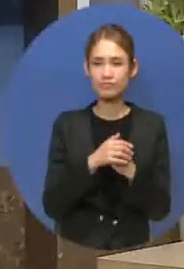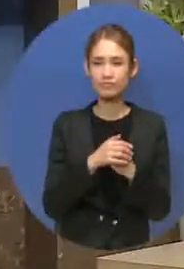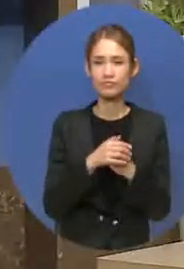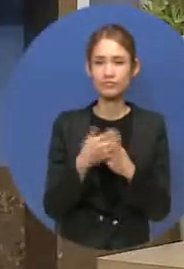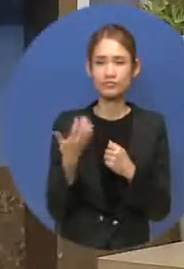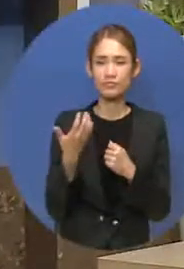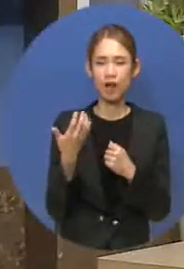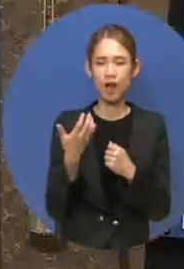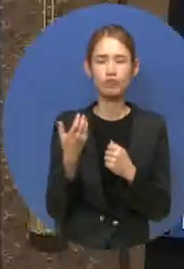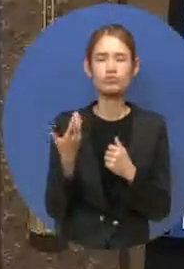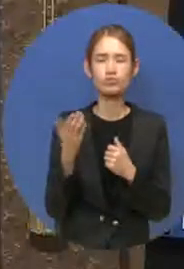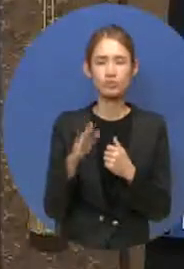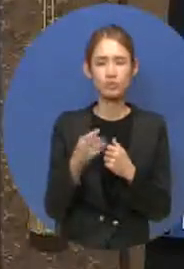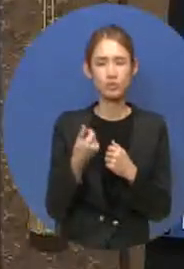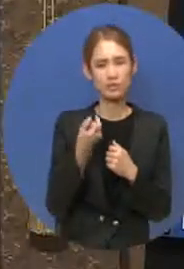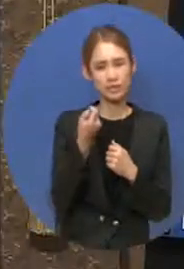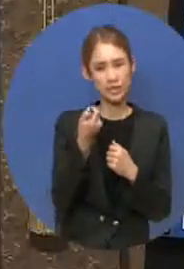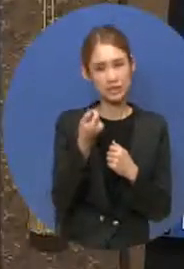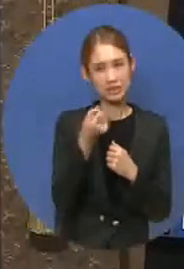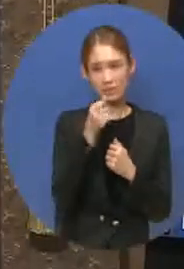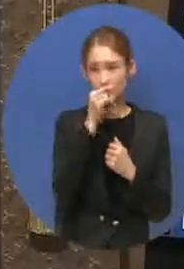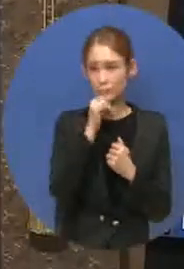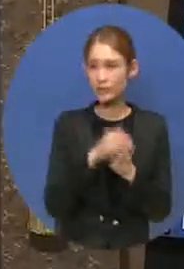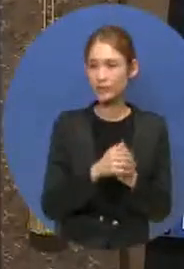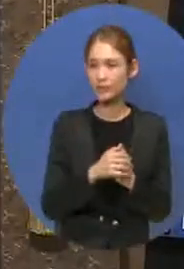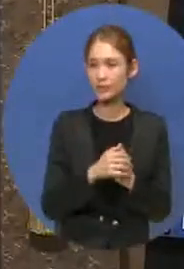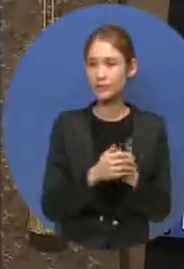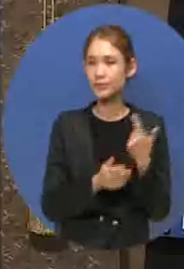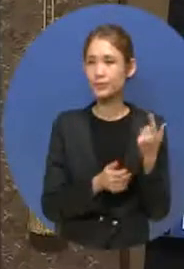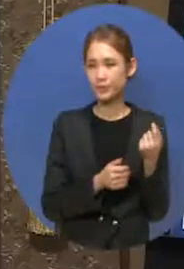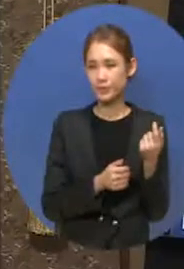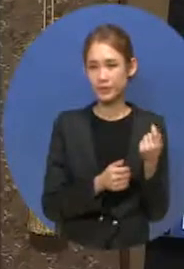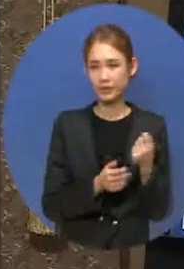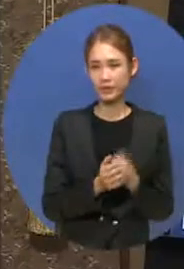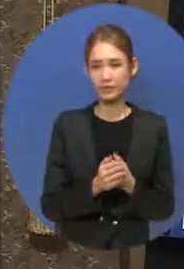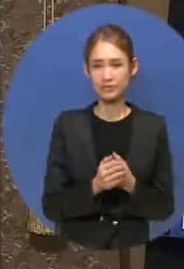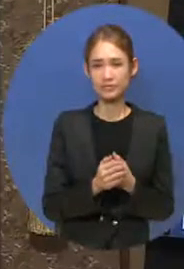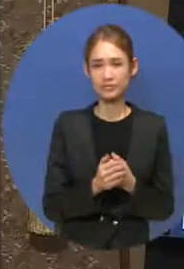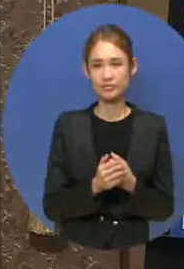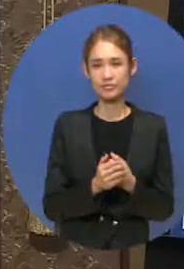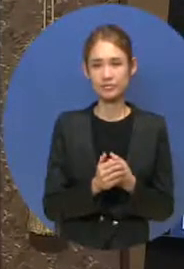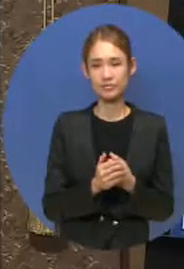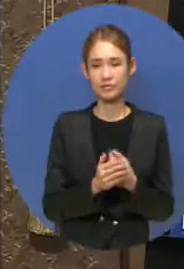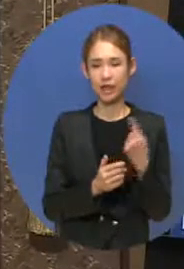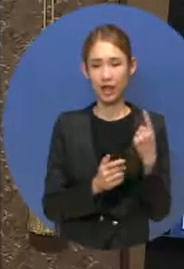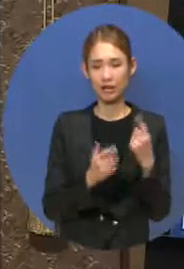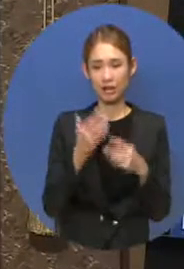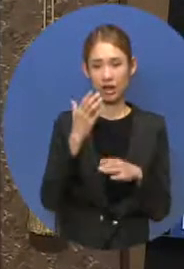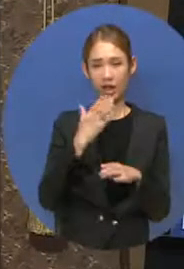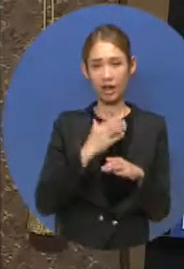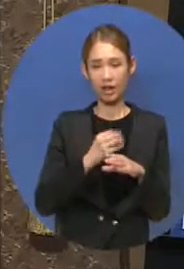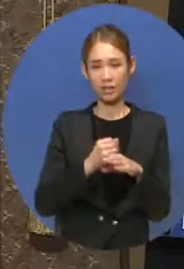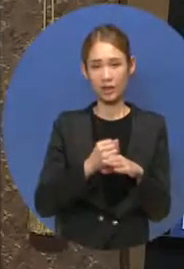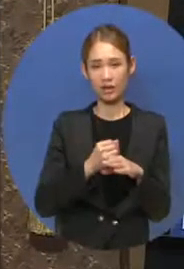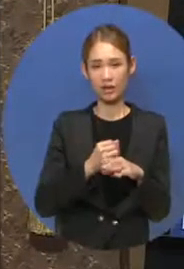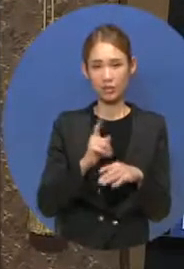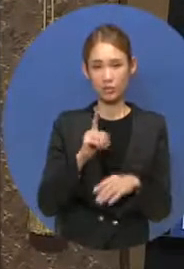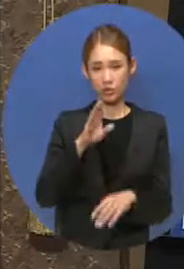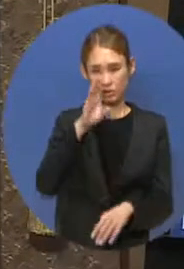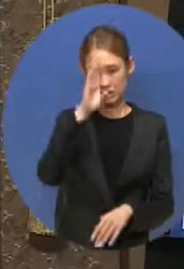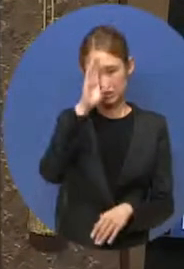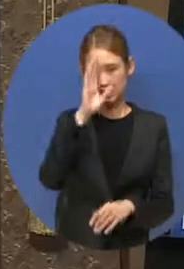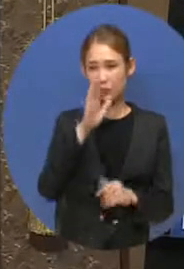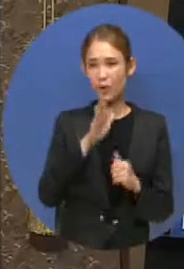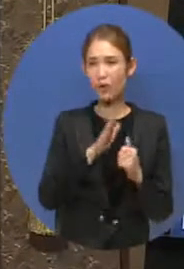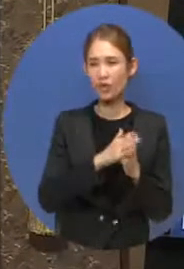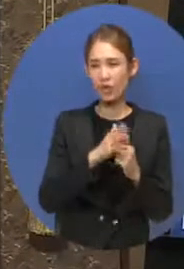있고 아프면서도 미묘한 그 자극이 있잖아요. 네. 이분들도 그러지 않으실까 하는 거고요. 또 하나 마지막에는 뭔가 질병으로 인한